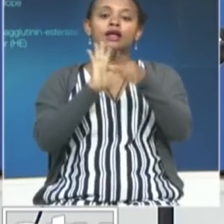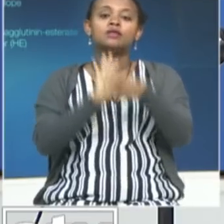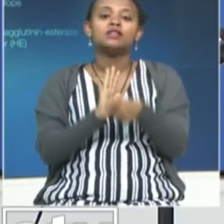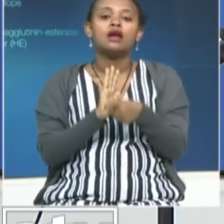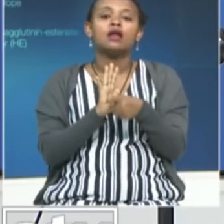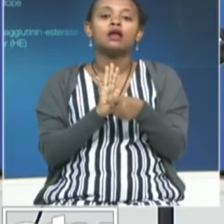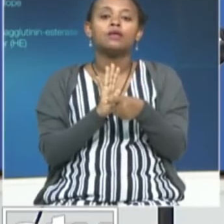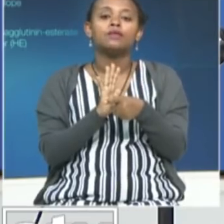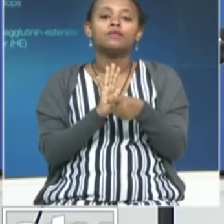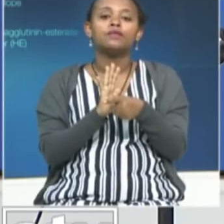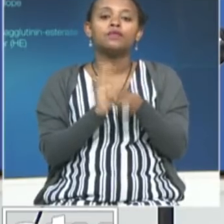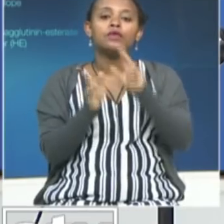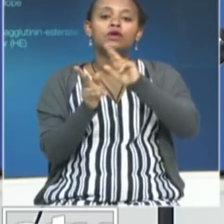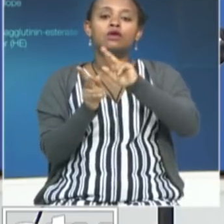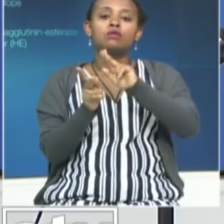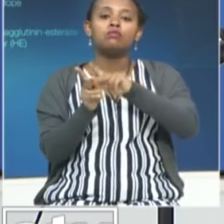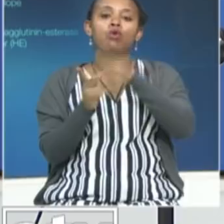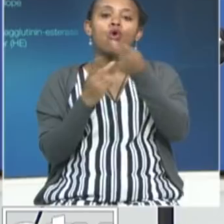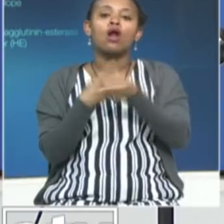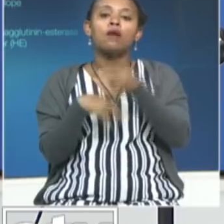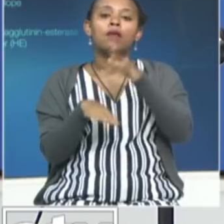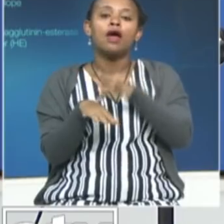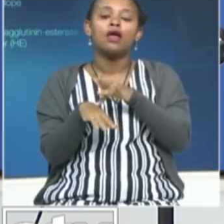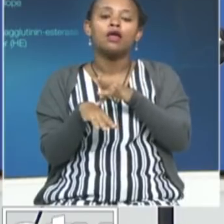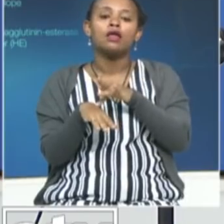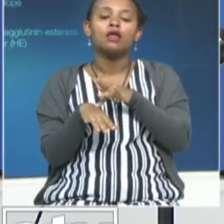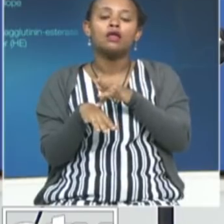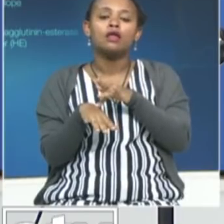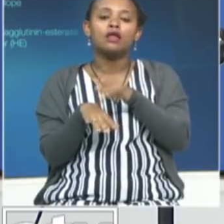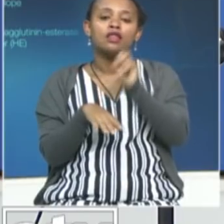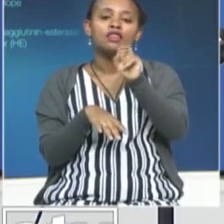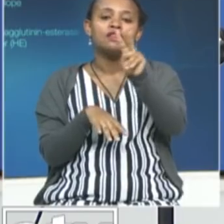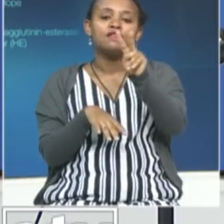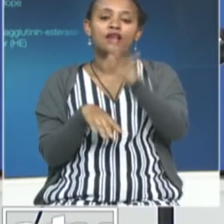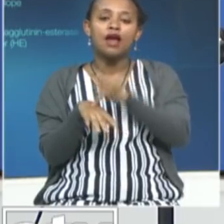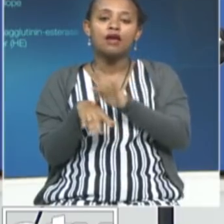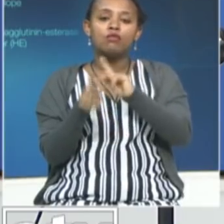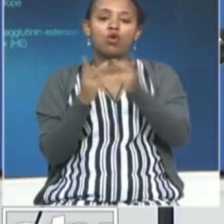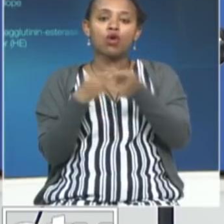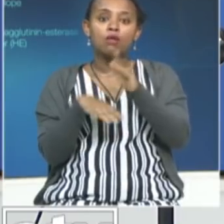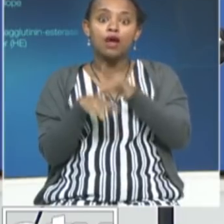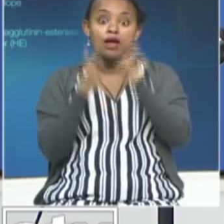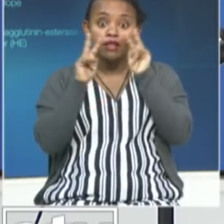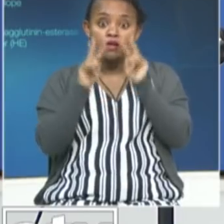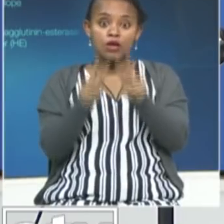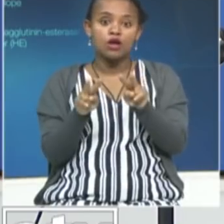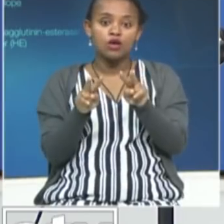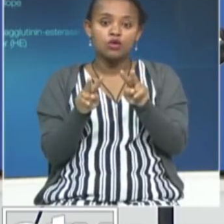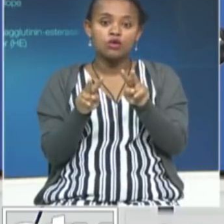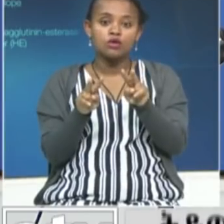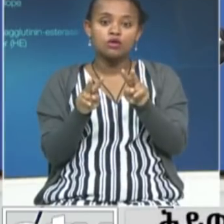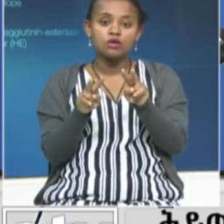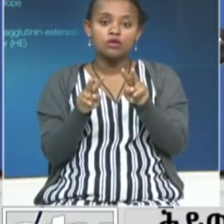ለምሳሌ ፕሮግራሞች ላይ በቲቪ ያዩቸው ፕሮግራሞች ላይ የተመለከትኩት